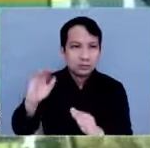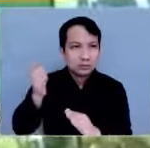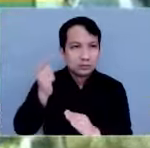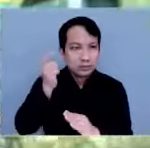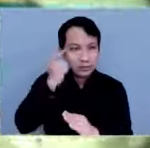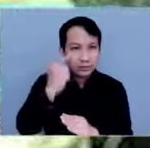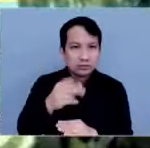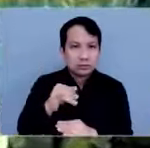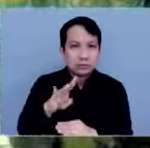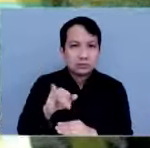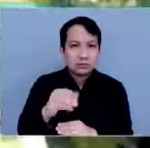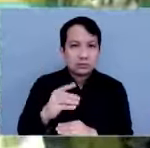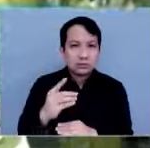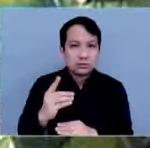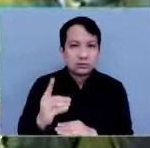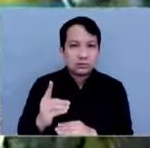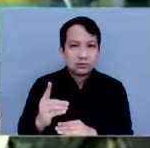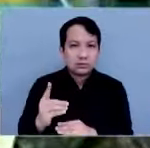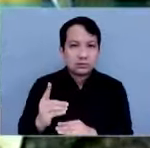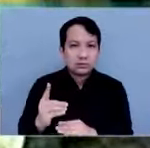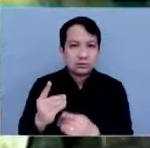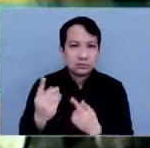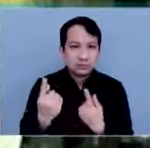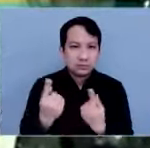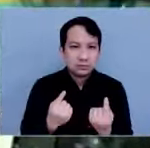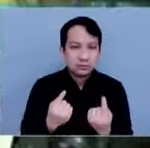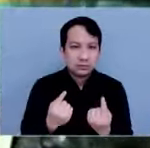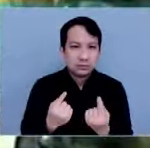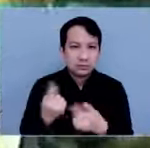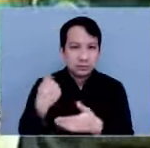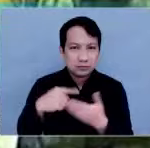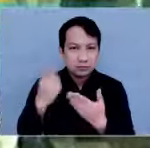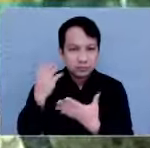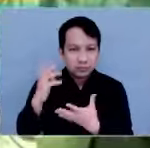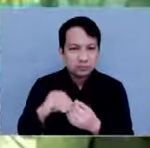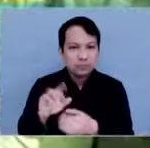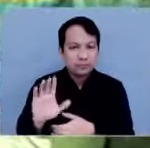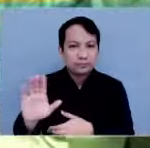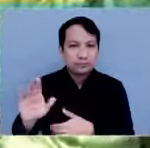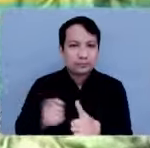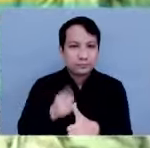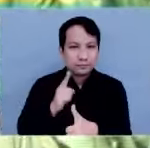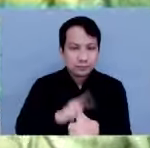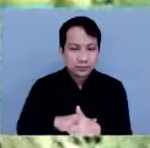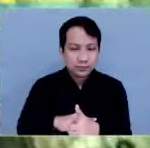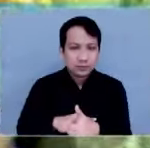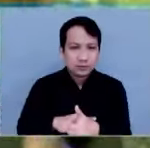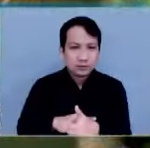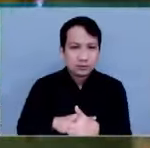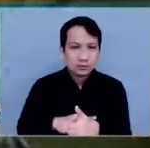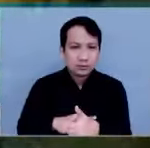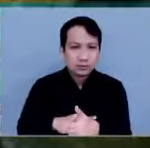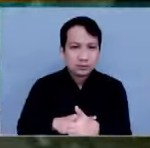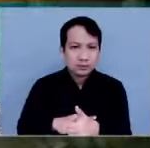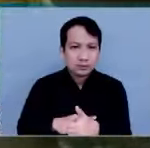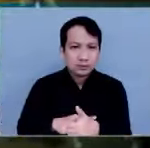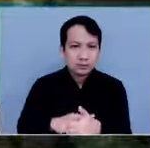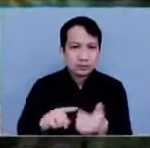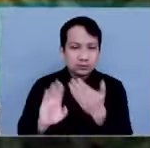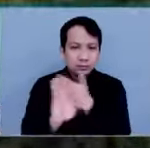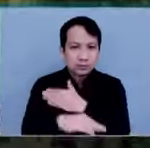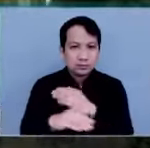Hubahib. At nung na-confirm ko for the first time nakabalik pala si Pastor doon sa